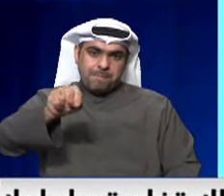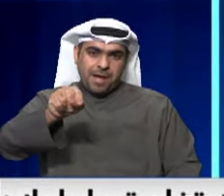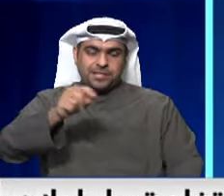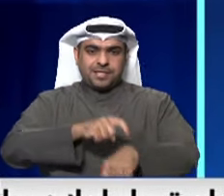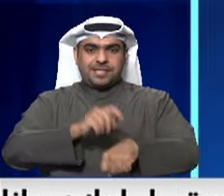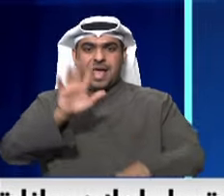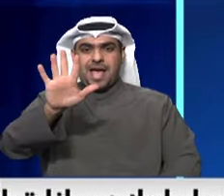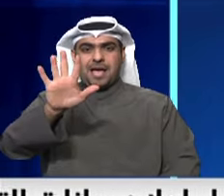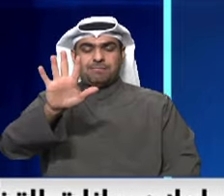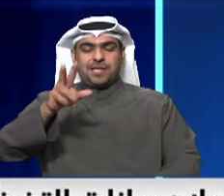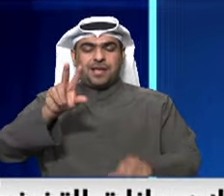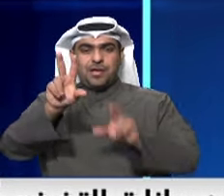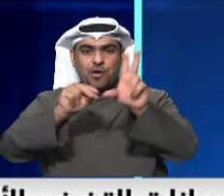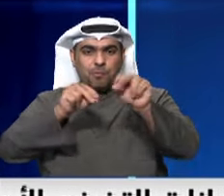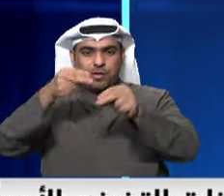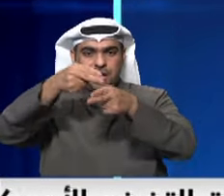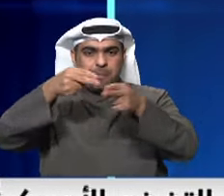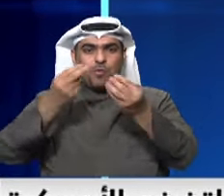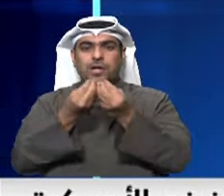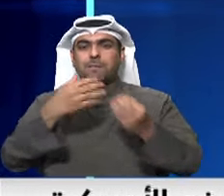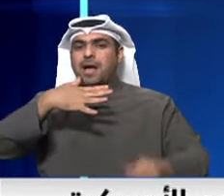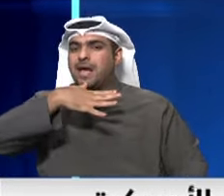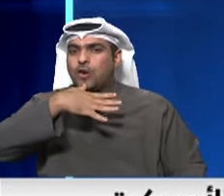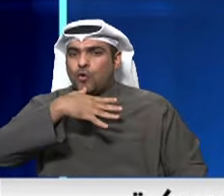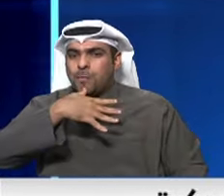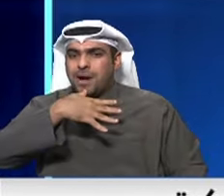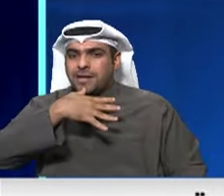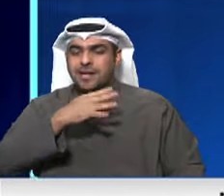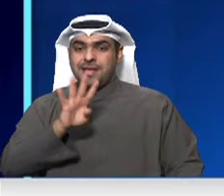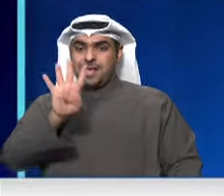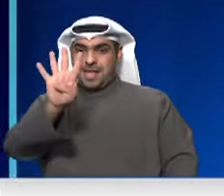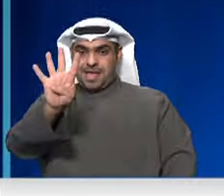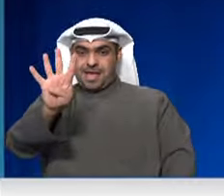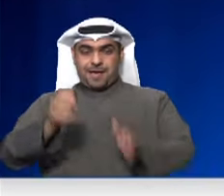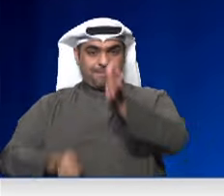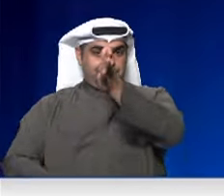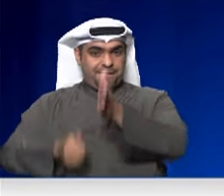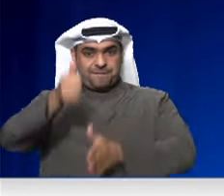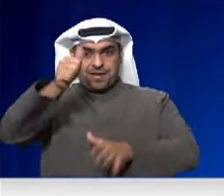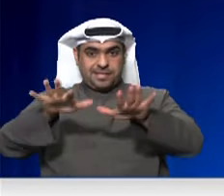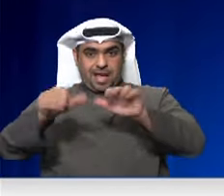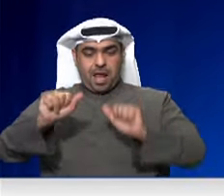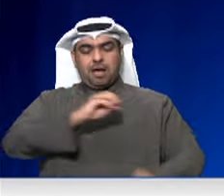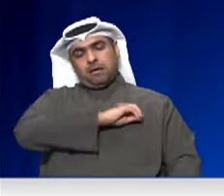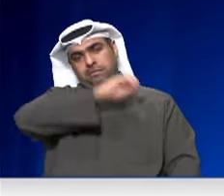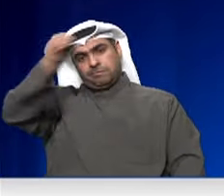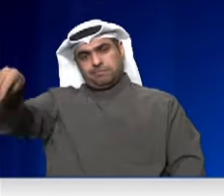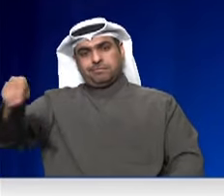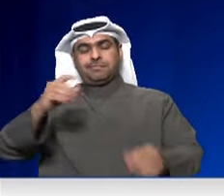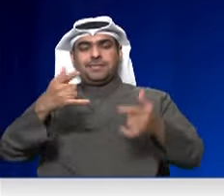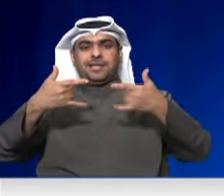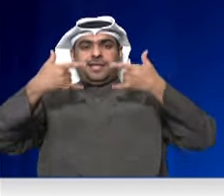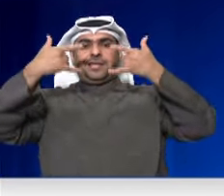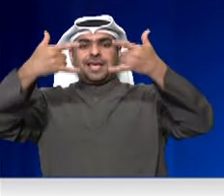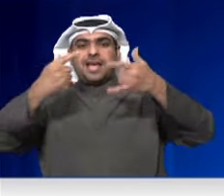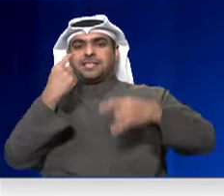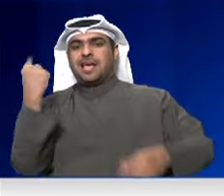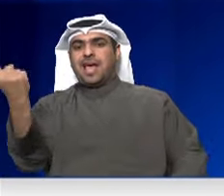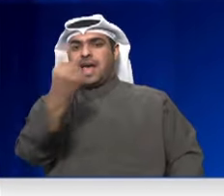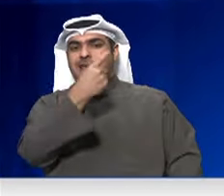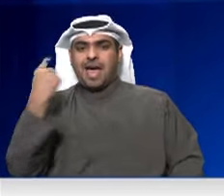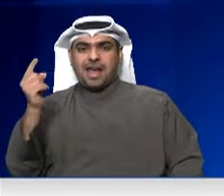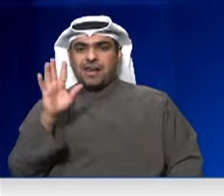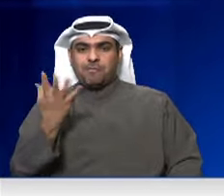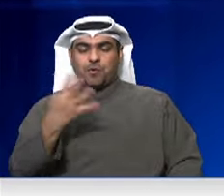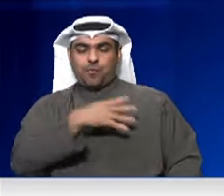العماني ويتاهل من البطوله الفرق الاربع الاوائل لبطوله كاس العالم ال9 المقرر اقامتها في كرواتيا والدنمارك